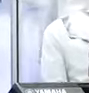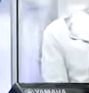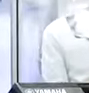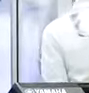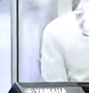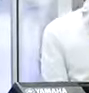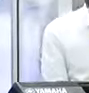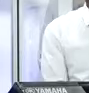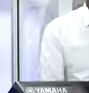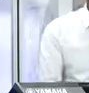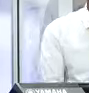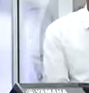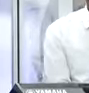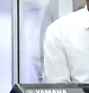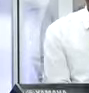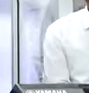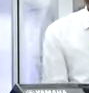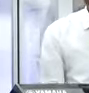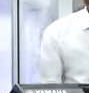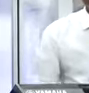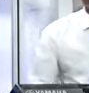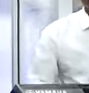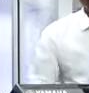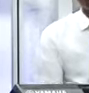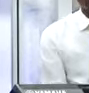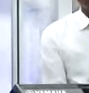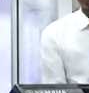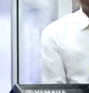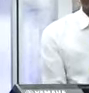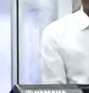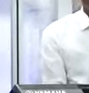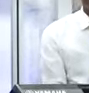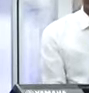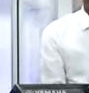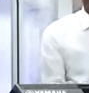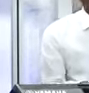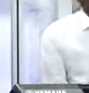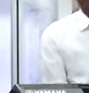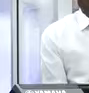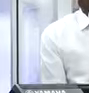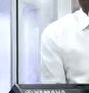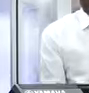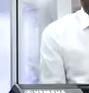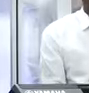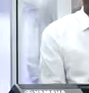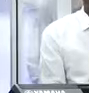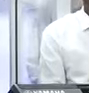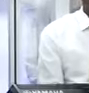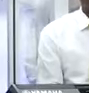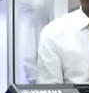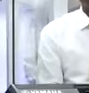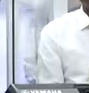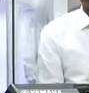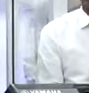akatuwezesha kusanyika tena mbele za mtumishi wa Mungu kaweze kusikia neno ambalo